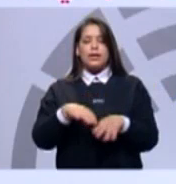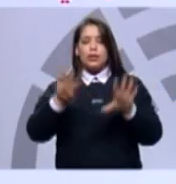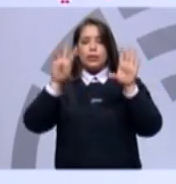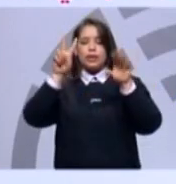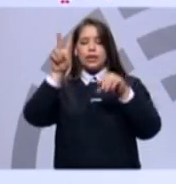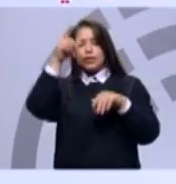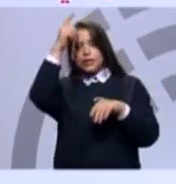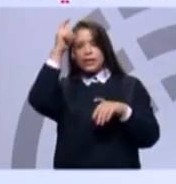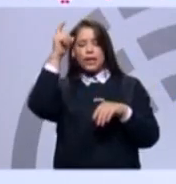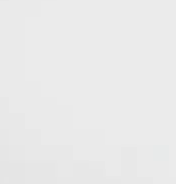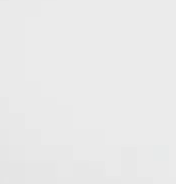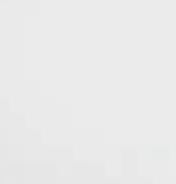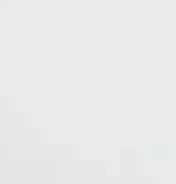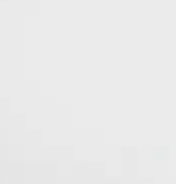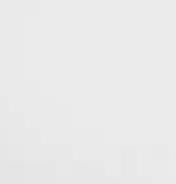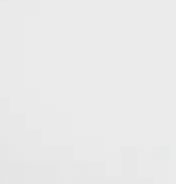جانفي 2023